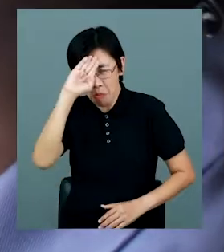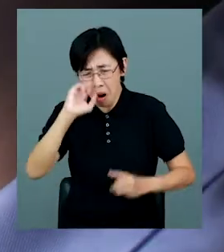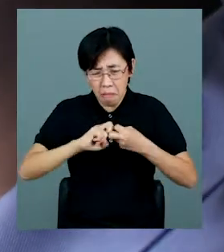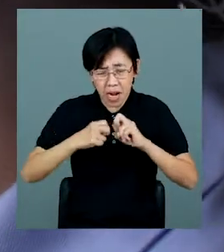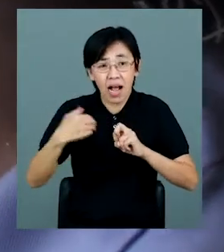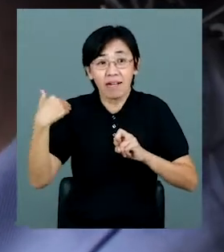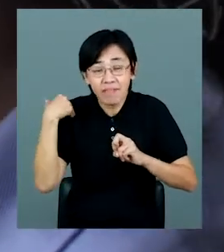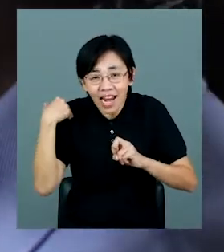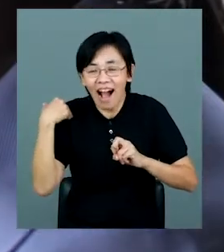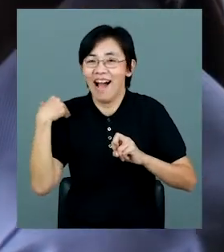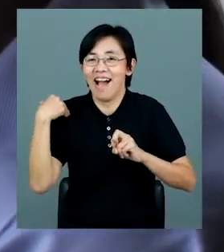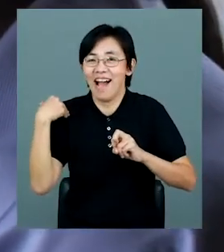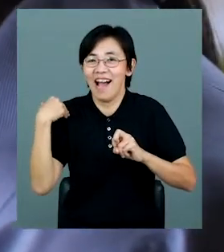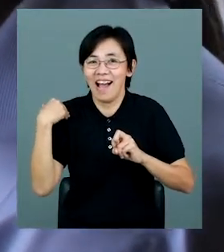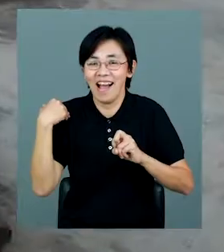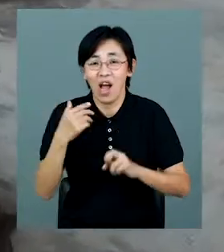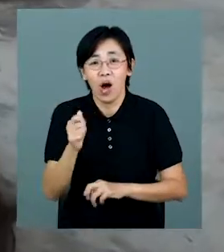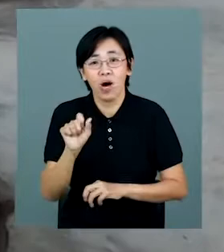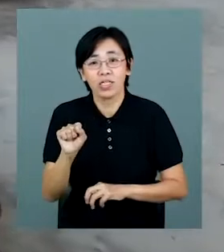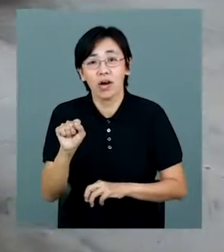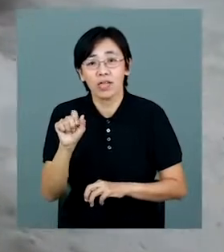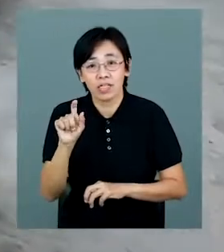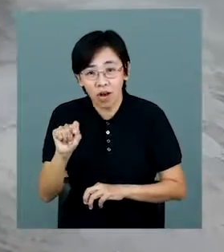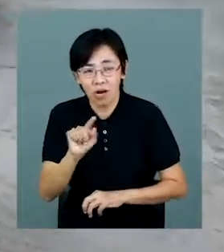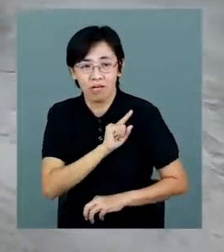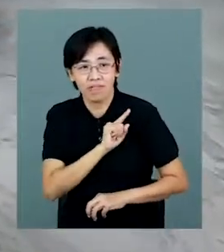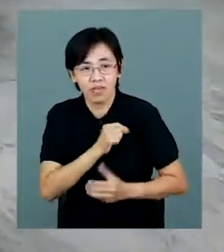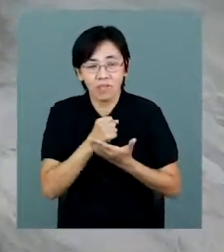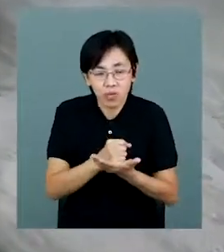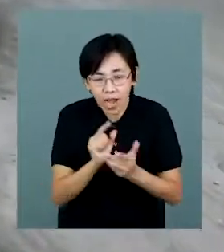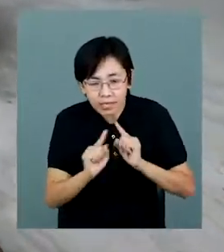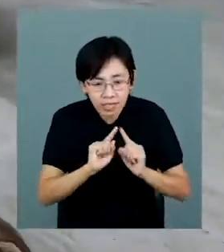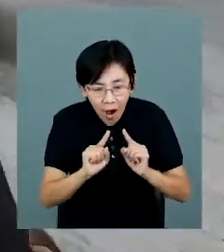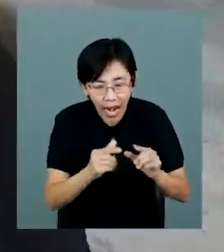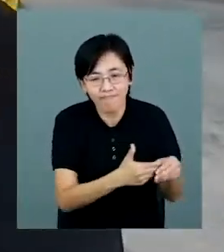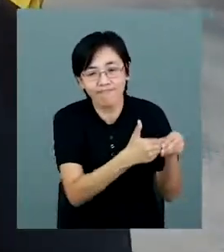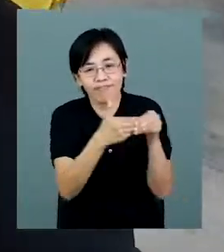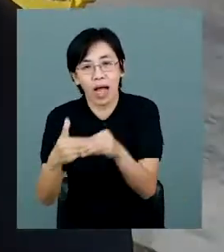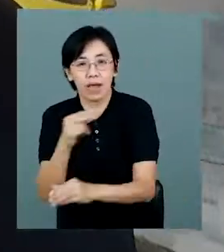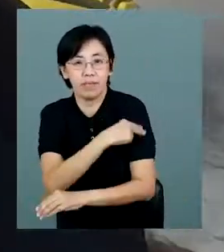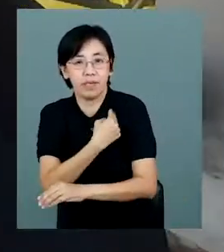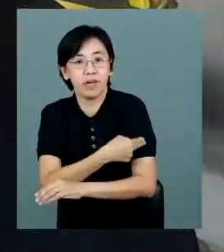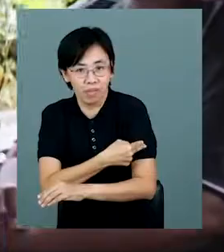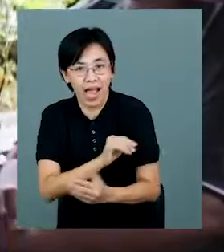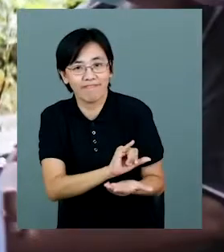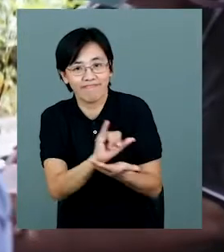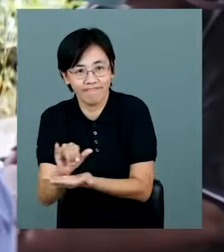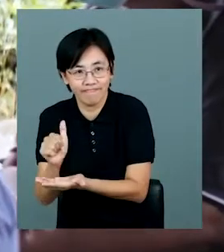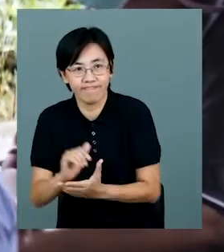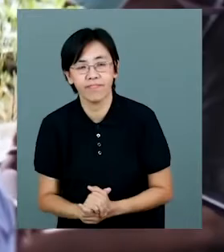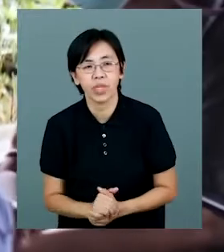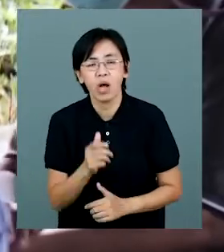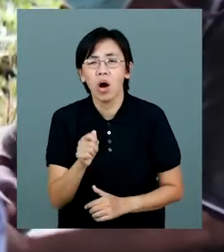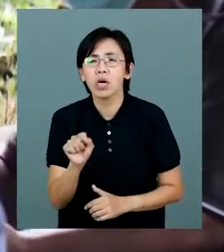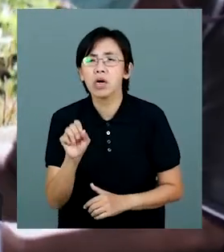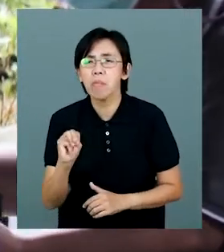เนี่ยค่ะเขาเนี่ยก็จะเป็นสื่อกลางในการที่จะนำคนไข้เนี่ยมาพบแล้วก็มารักษาต่อที่รพสต. ต่างกับอสม.ยังไ